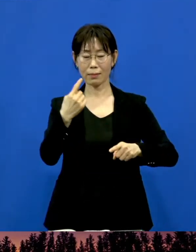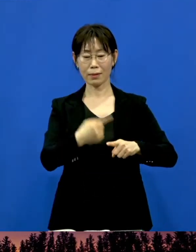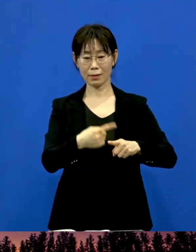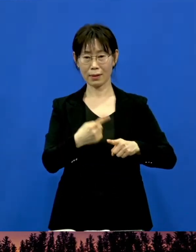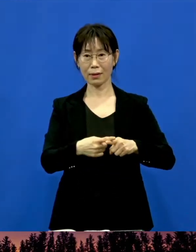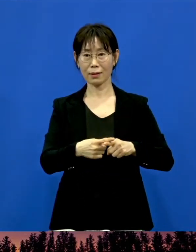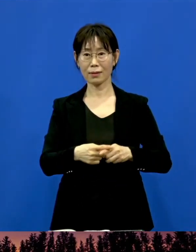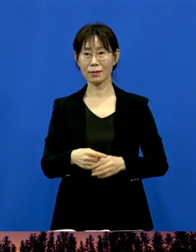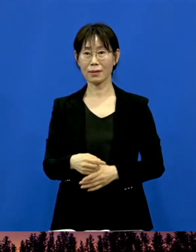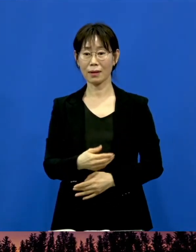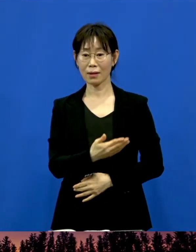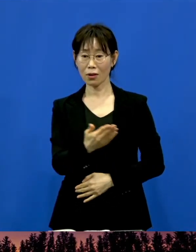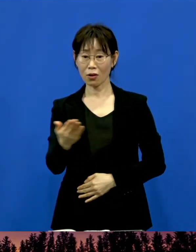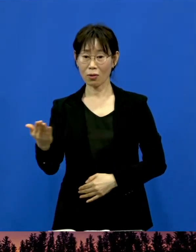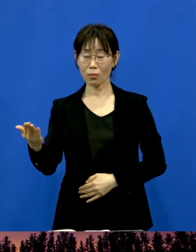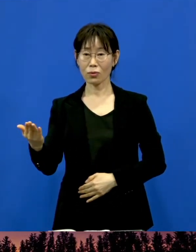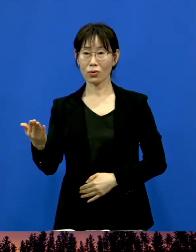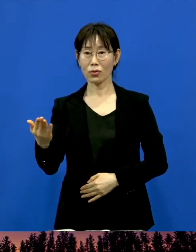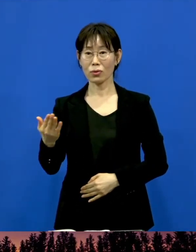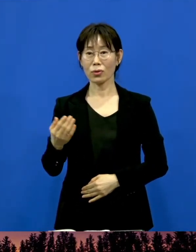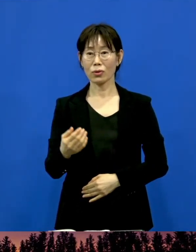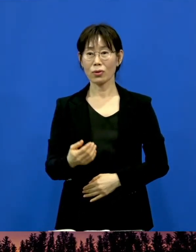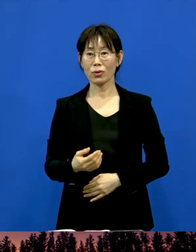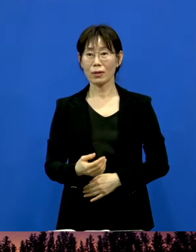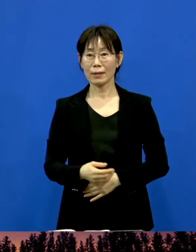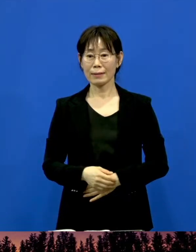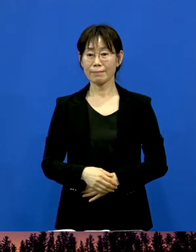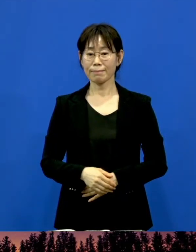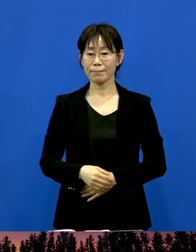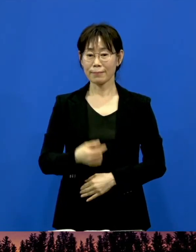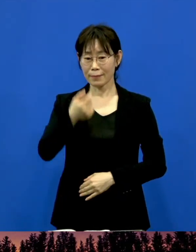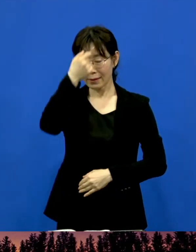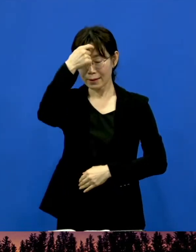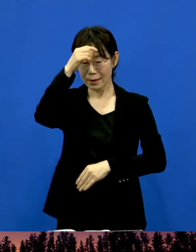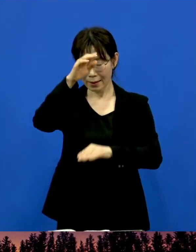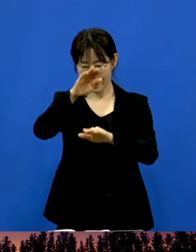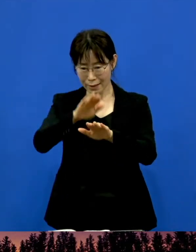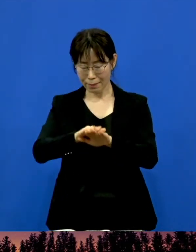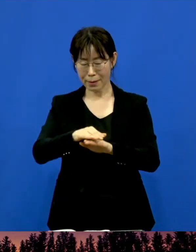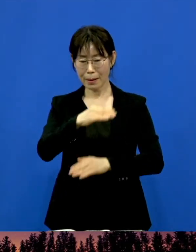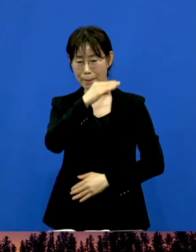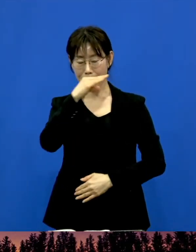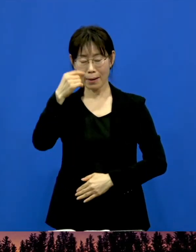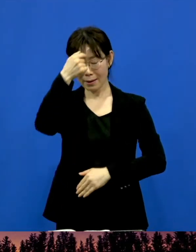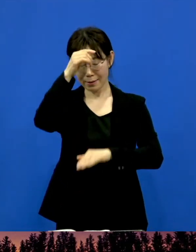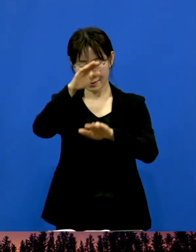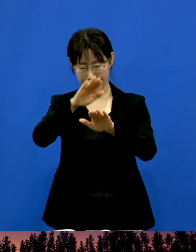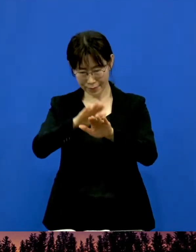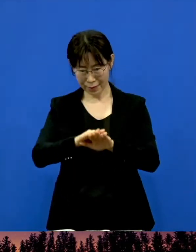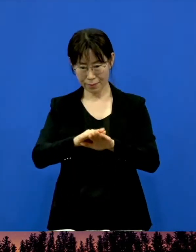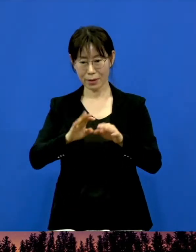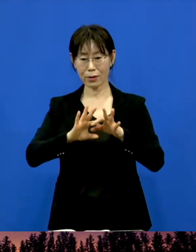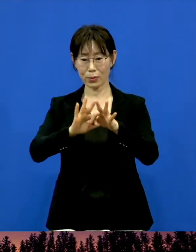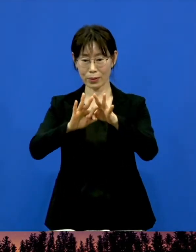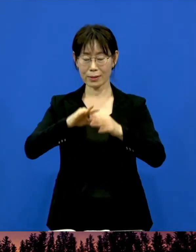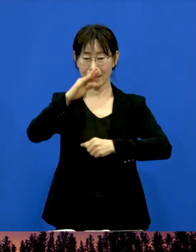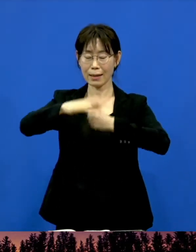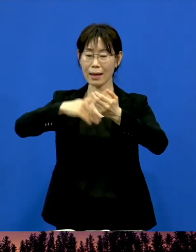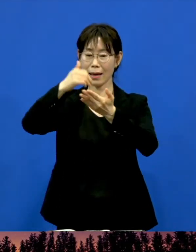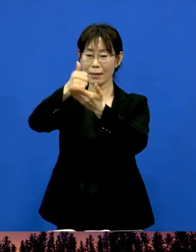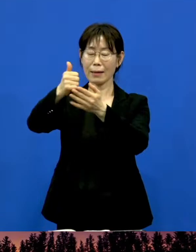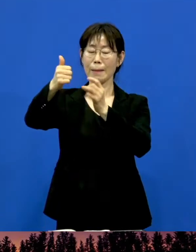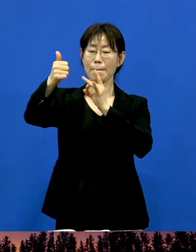우리는 예배와 우상숭배 사이에 늘 오락가락할 때가 많습니다. 우리는 예배를 통하여 오직 하나님 한